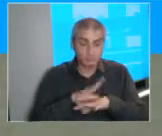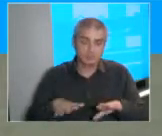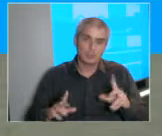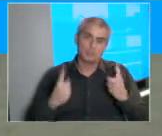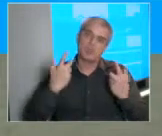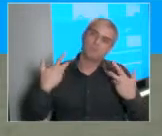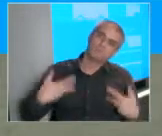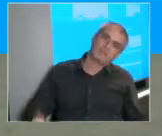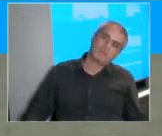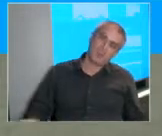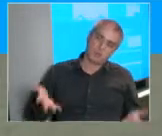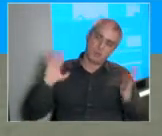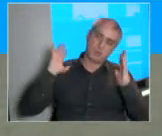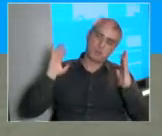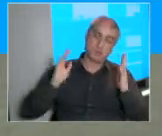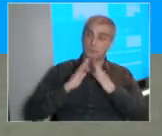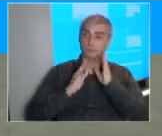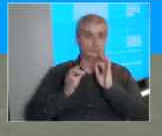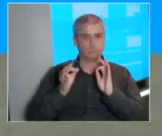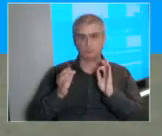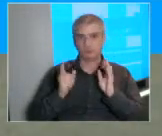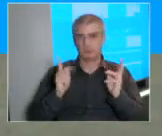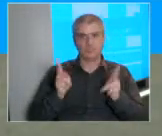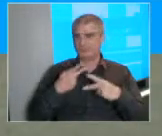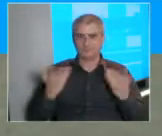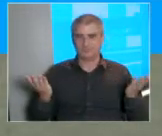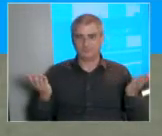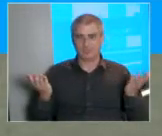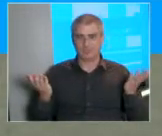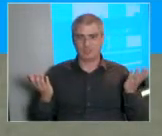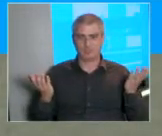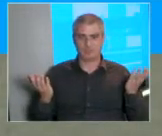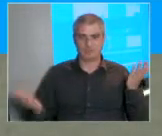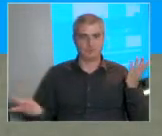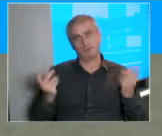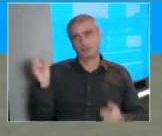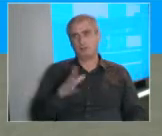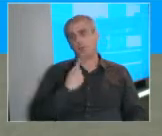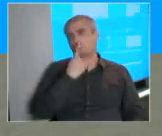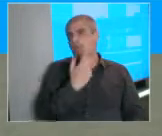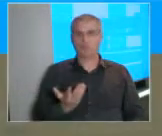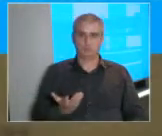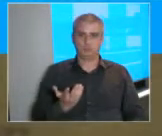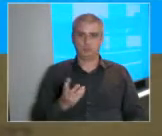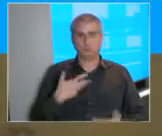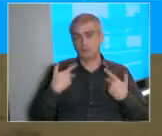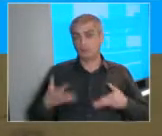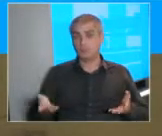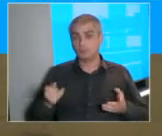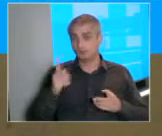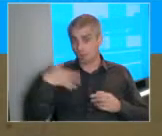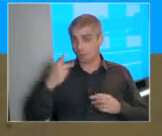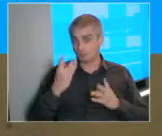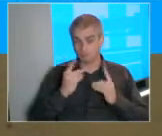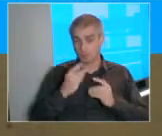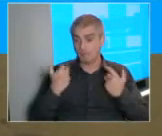פתאום הם מתעייפים. עכשיו, בית משפט לא פתוח להיכנס ולצאת מתי שבא לך, כי פתאום מישהו יתעייף. ואז יכול להיות